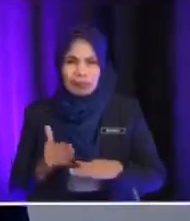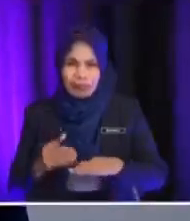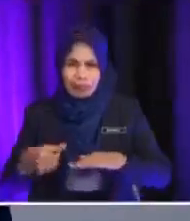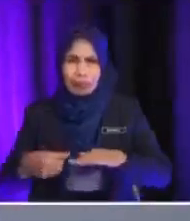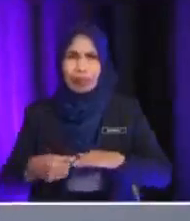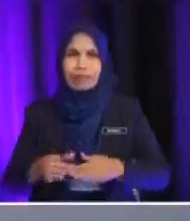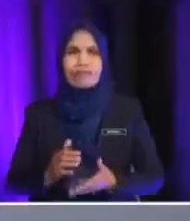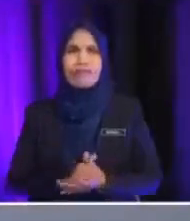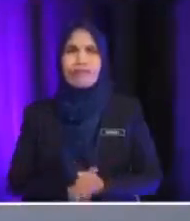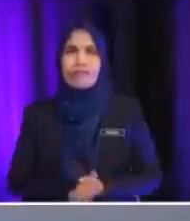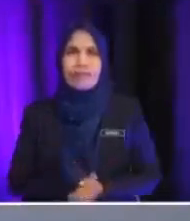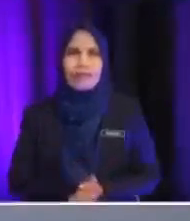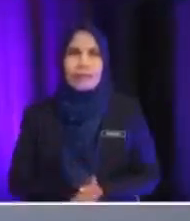okey?